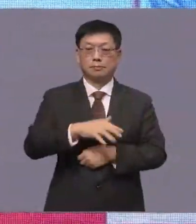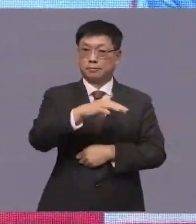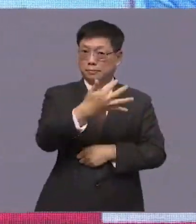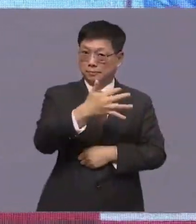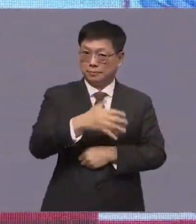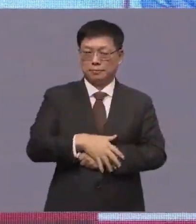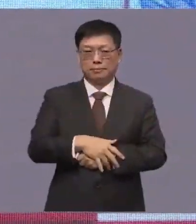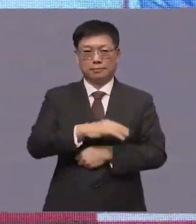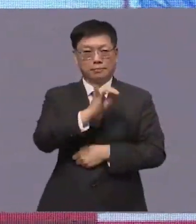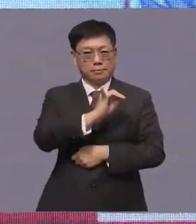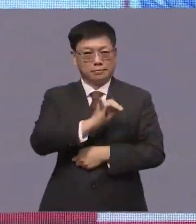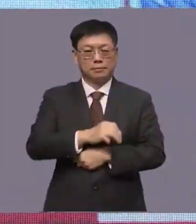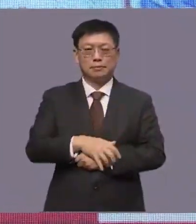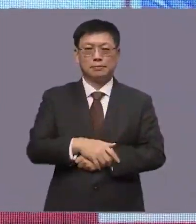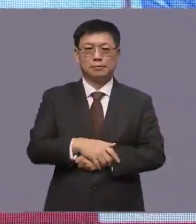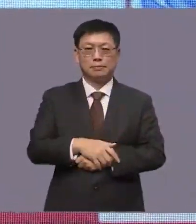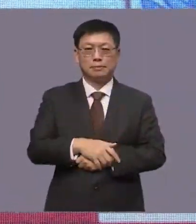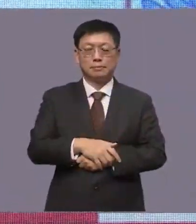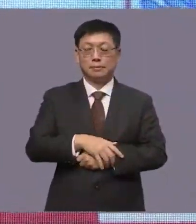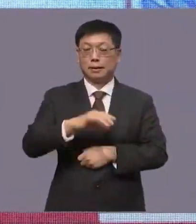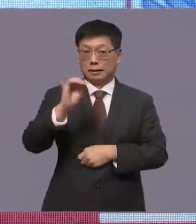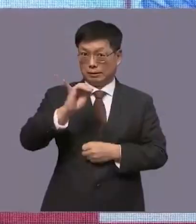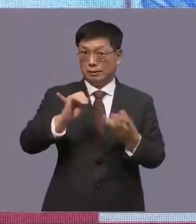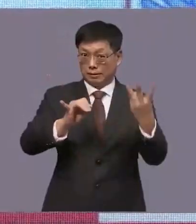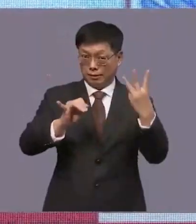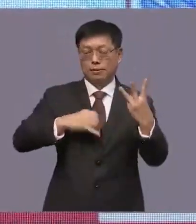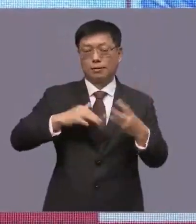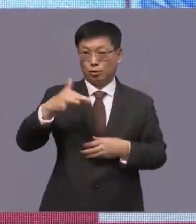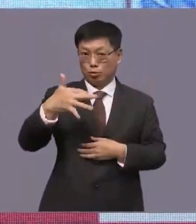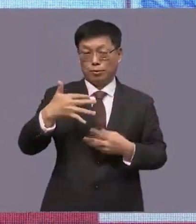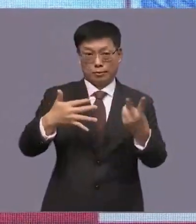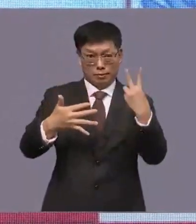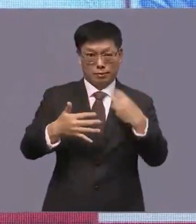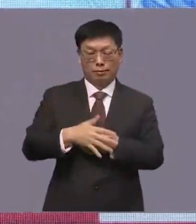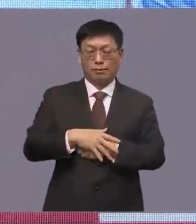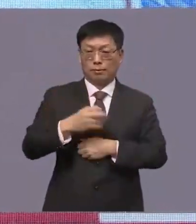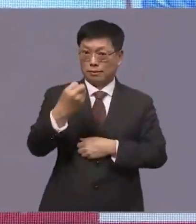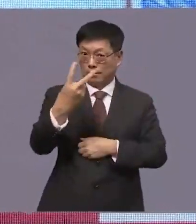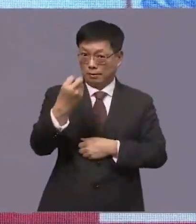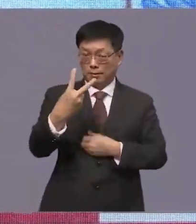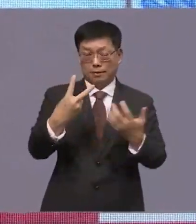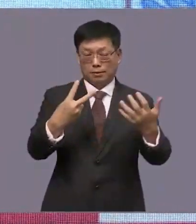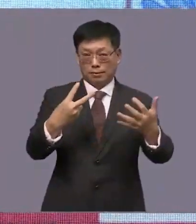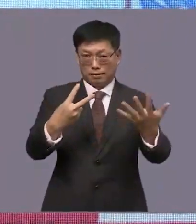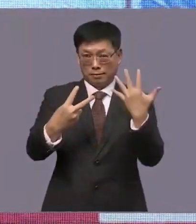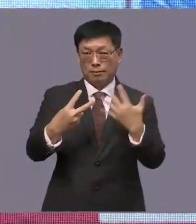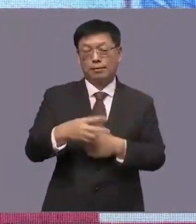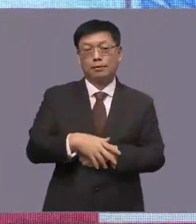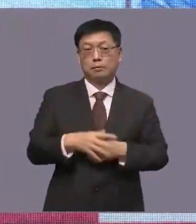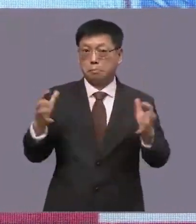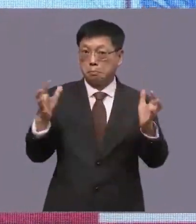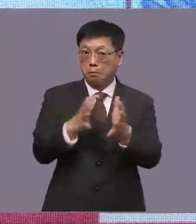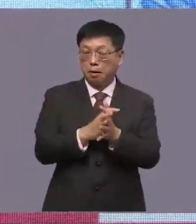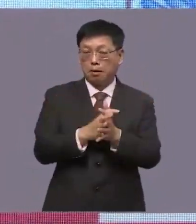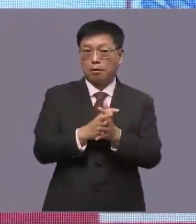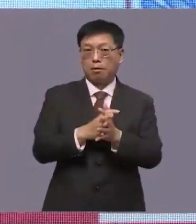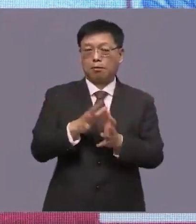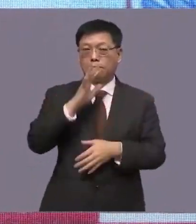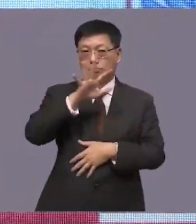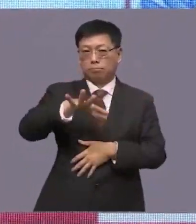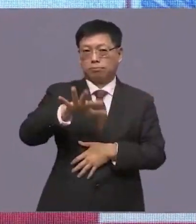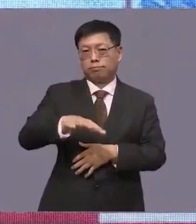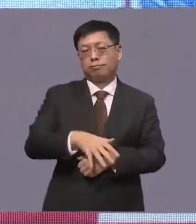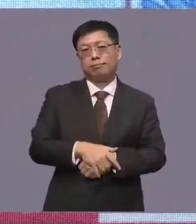500块、1000块、1000块3张、500块2张、200块5张，那加起来就是